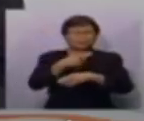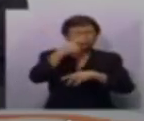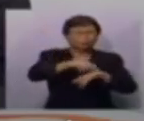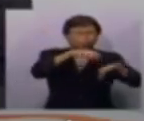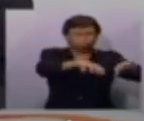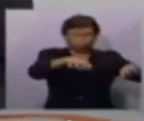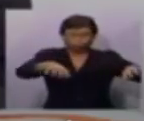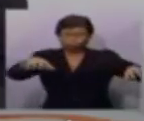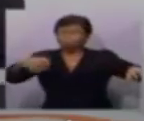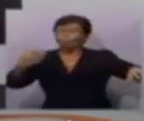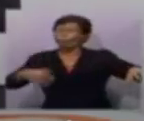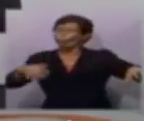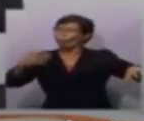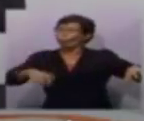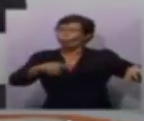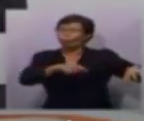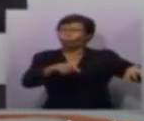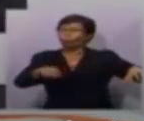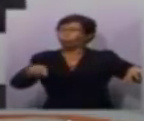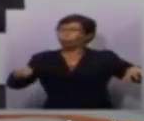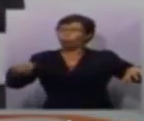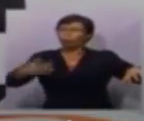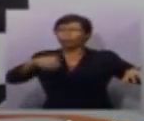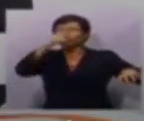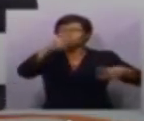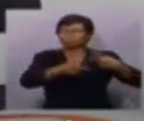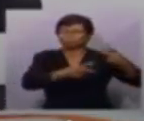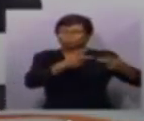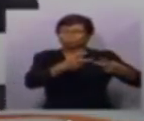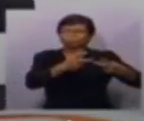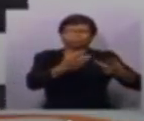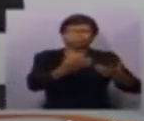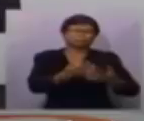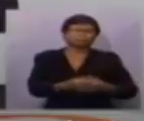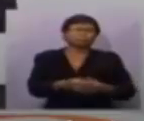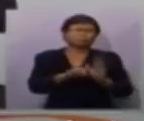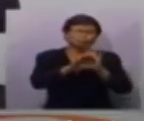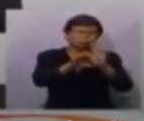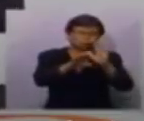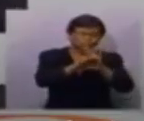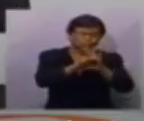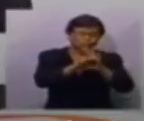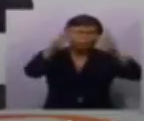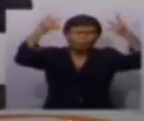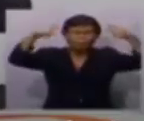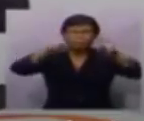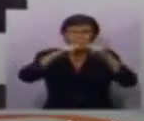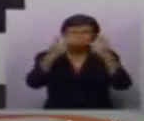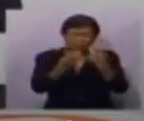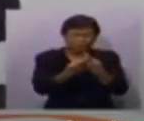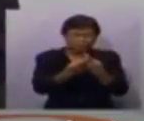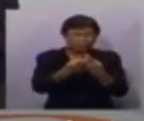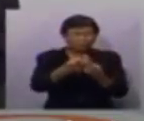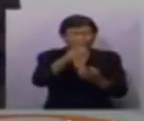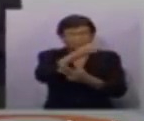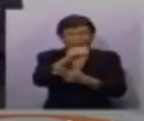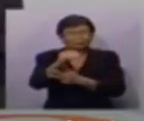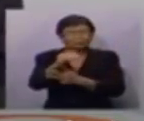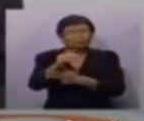kawasan panas berdasarkan personaliti politik itu sendiri. Misalnya Presiden Parti